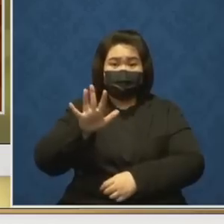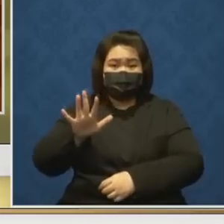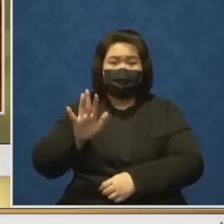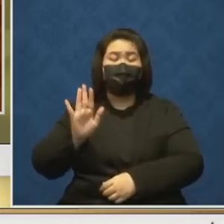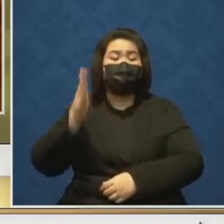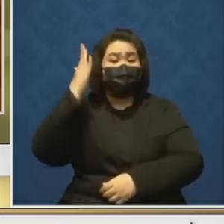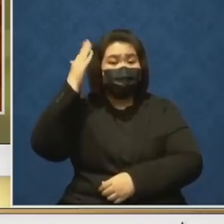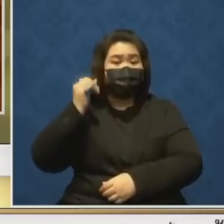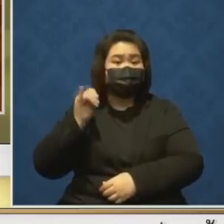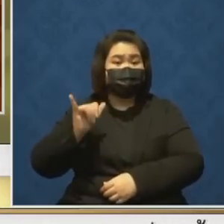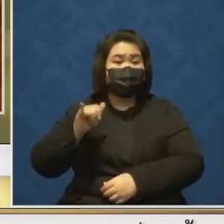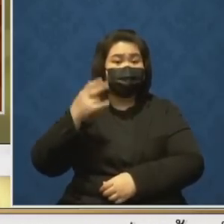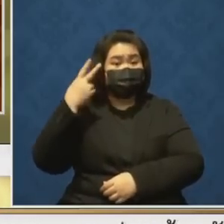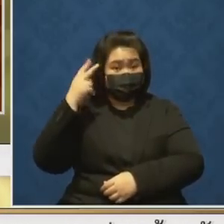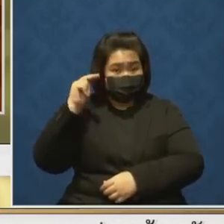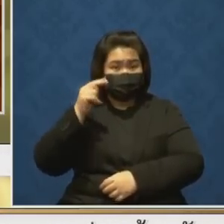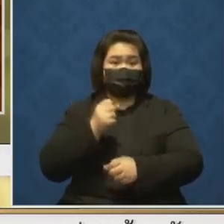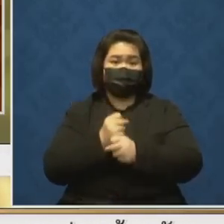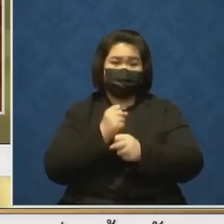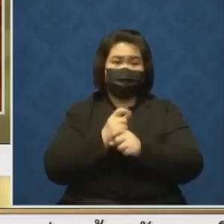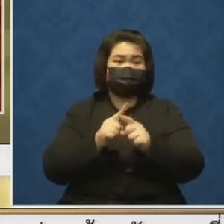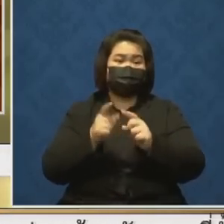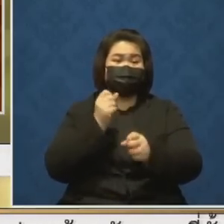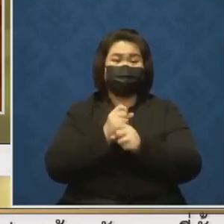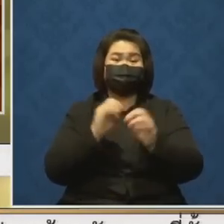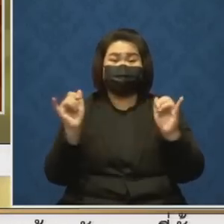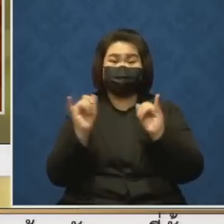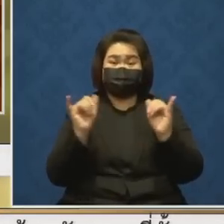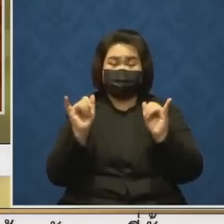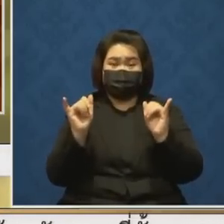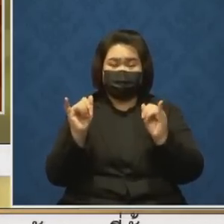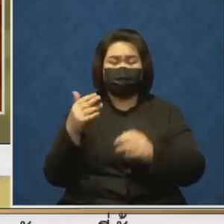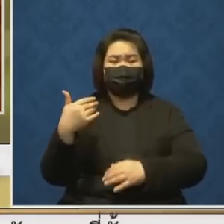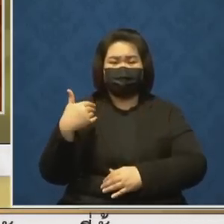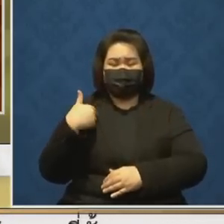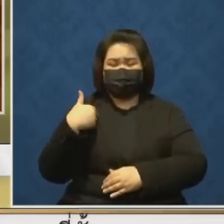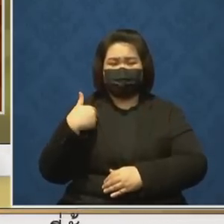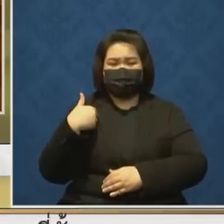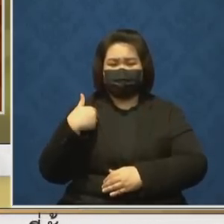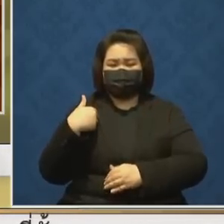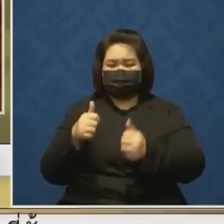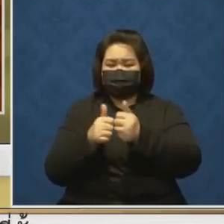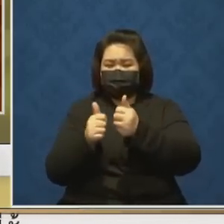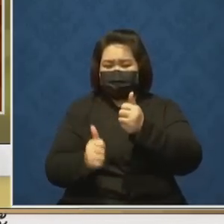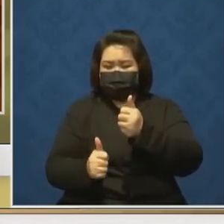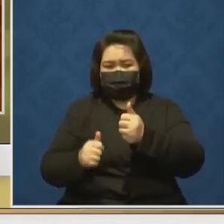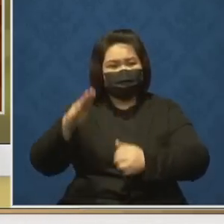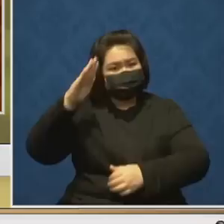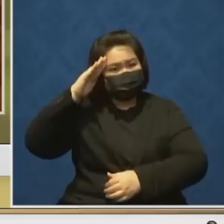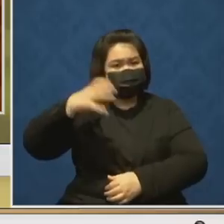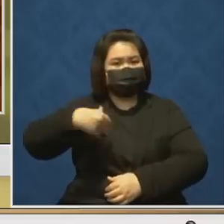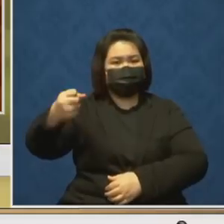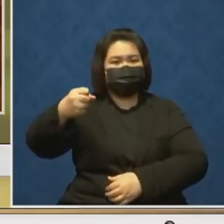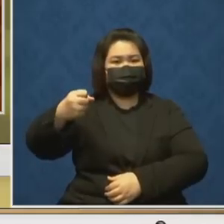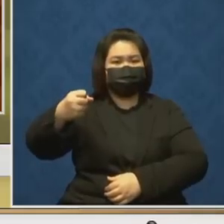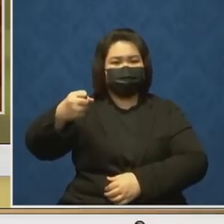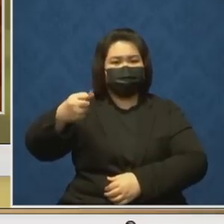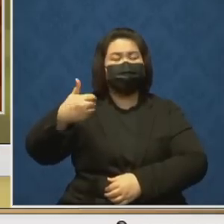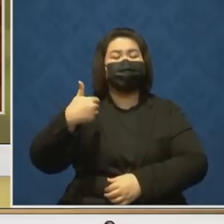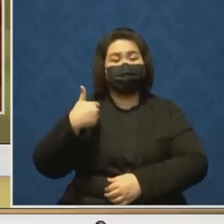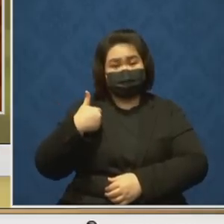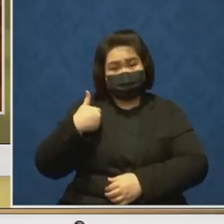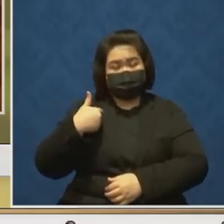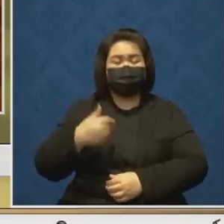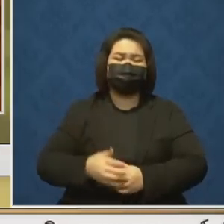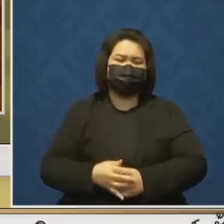แต่ยังไม่ภัยได้ทำให้เป็นเรื่องเป็นราว้วแต่ยังไม่ทันได้ทำให้เป็เรื่องเป็นราวก็ถูกผู้ตั้ยบางคั accesทำการลตำหาลแยงอำน่าซะก่อนต่